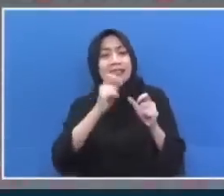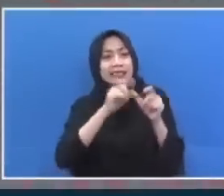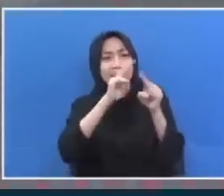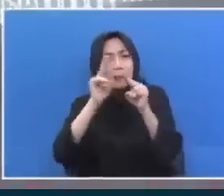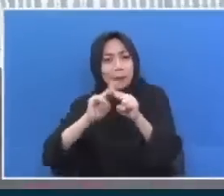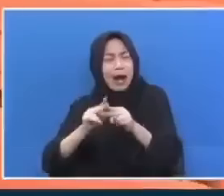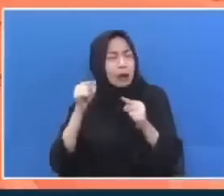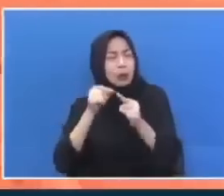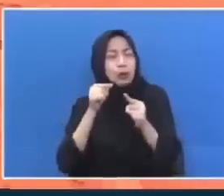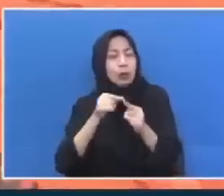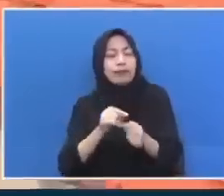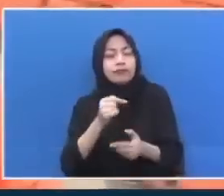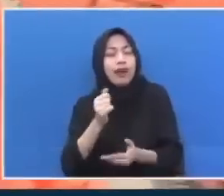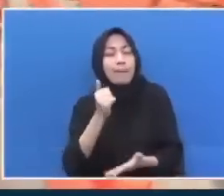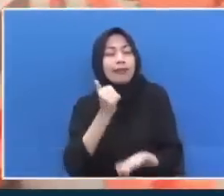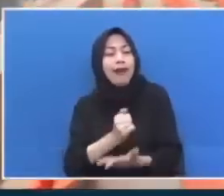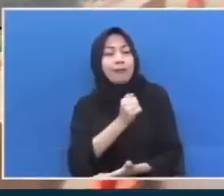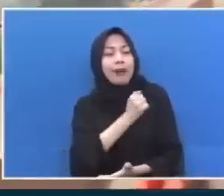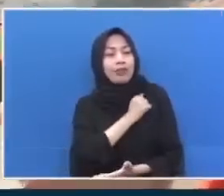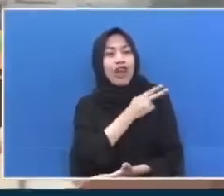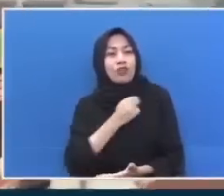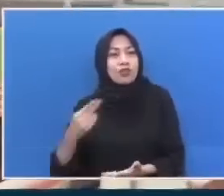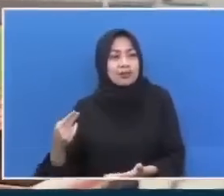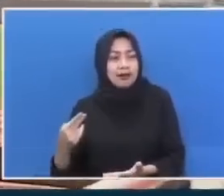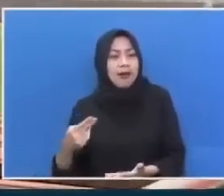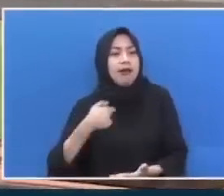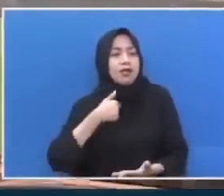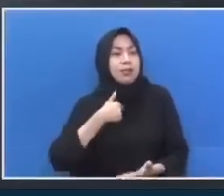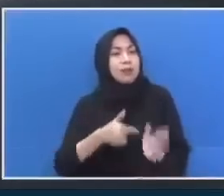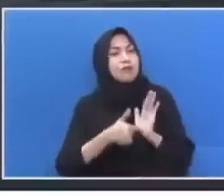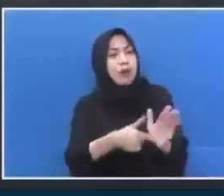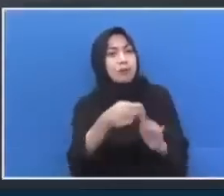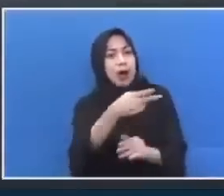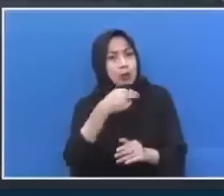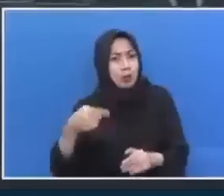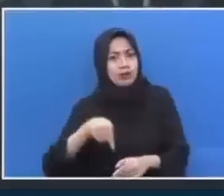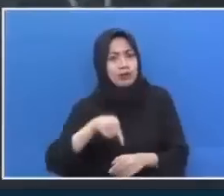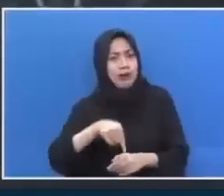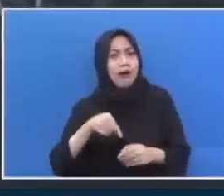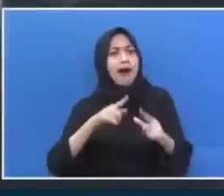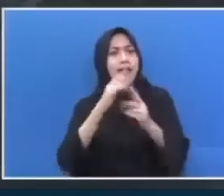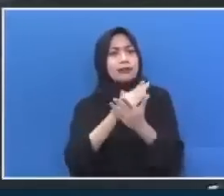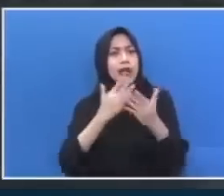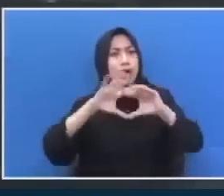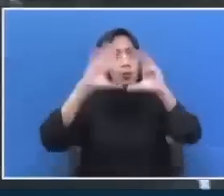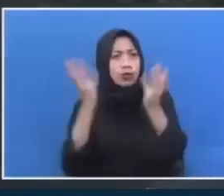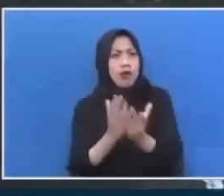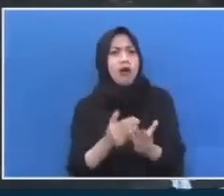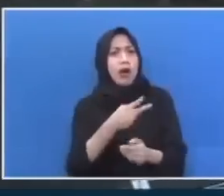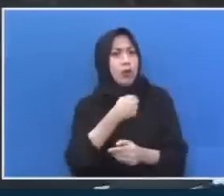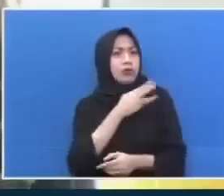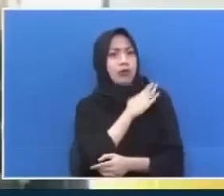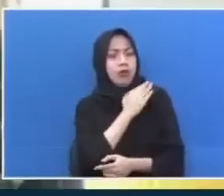kepentingan bangsa Indonesia dan menunjukkan kepada dunia bahwa Indonesia bisa menyelenggarakan event skala dunia.